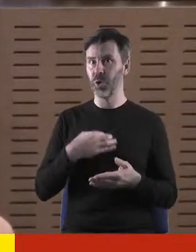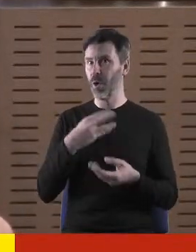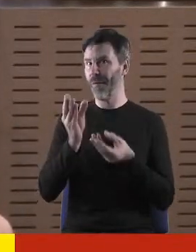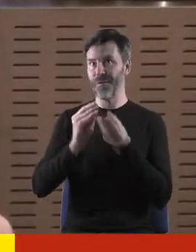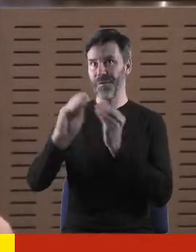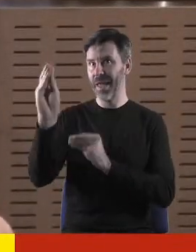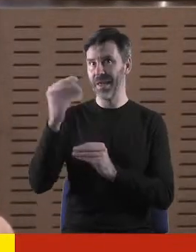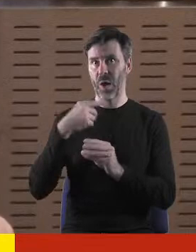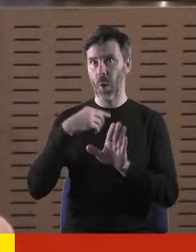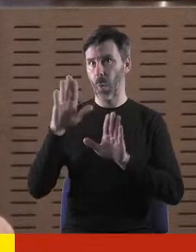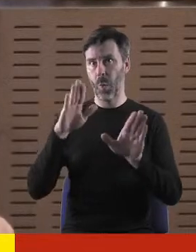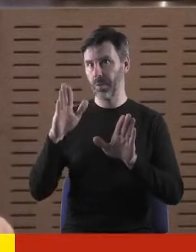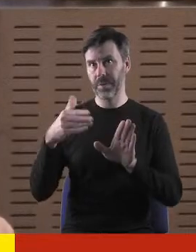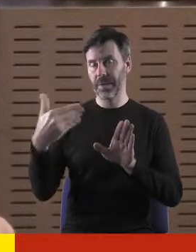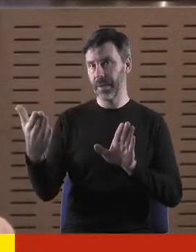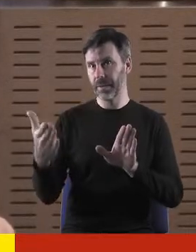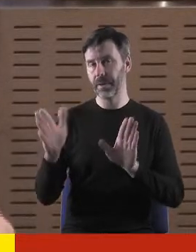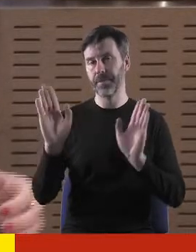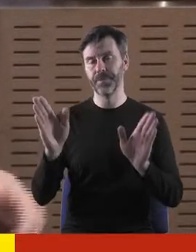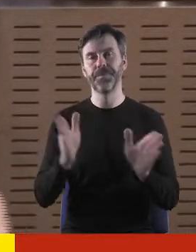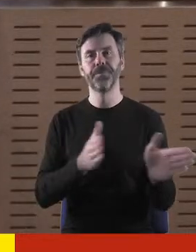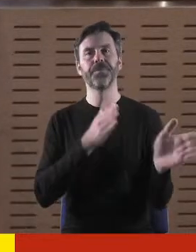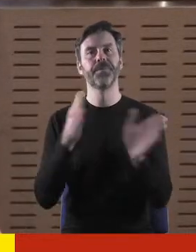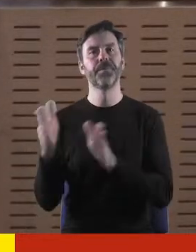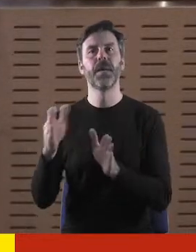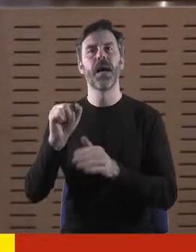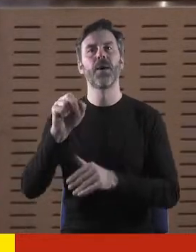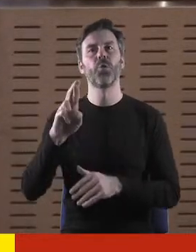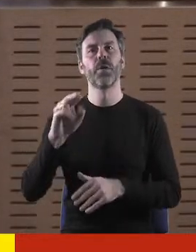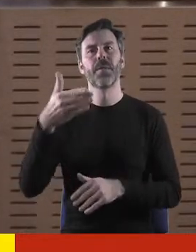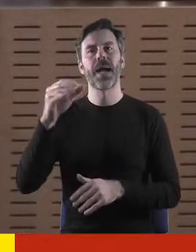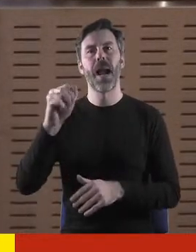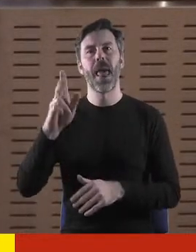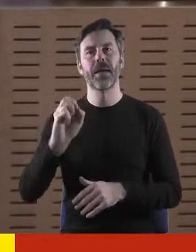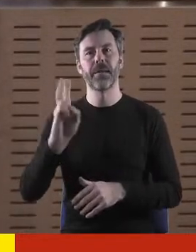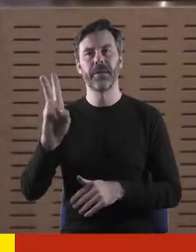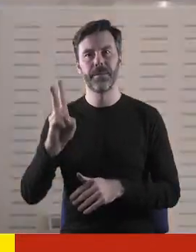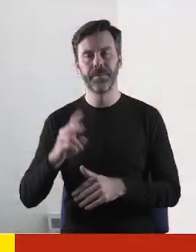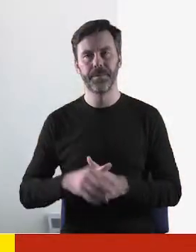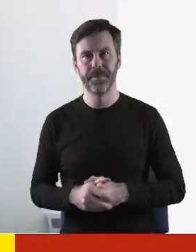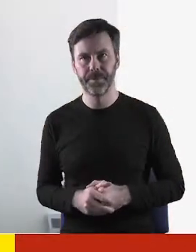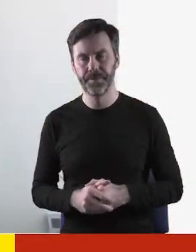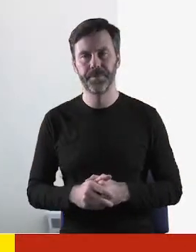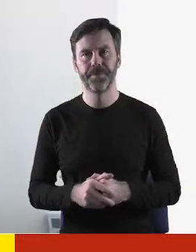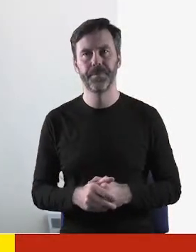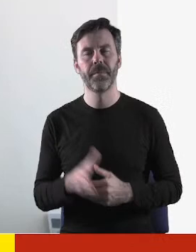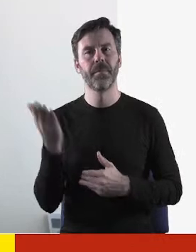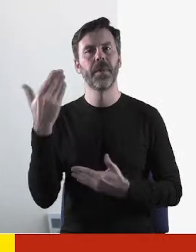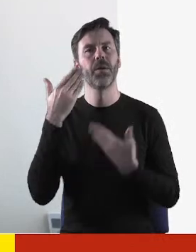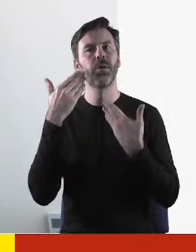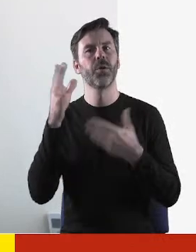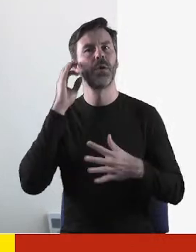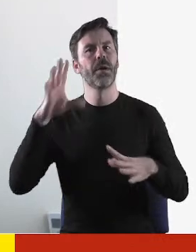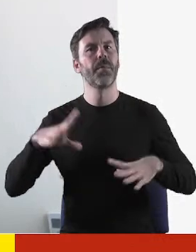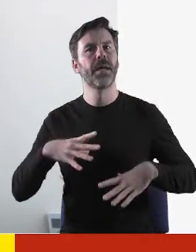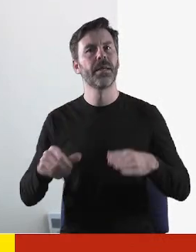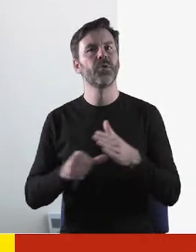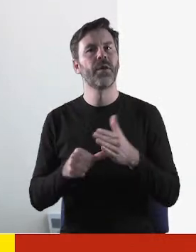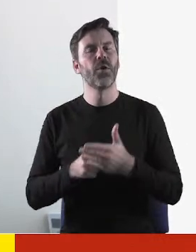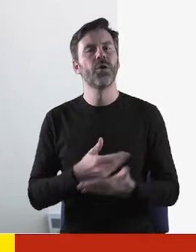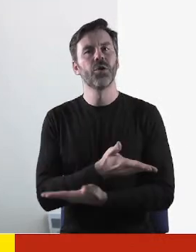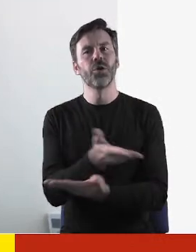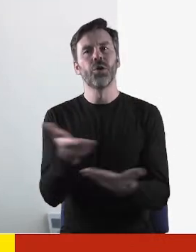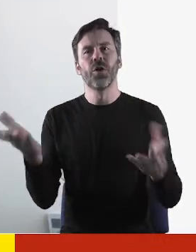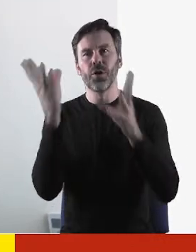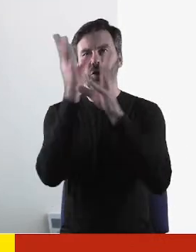więcej głosu nie udzielę. Proszę bardzo, pan dyrektor Artur Michalak. Bardzo serdecznie dziękuję pani przewodnicząca, panie marszałku, wysoka rado,